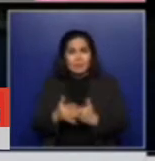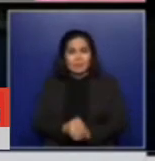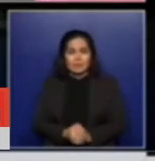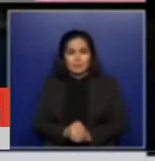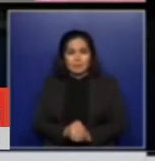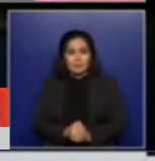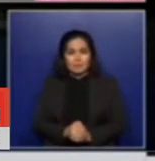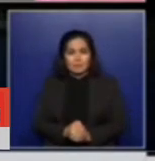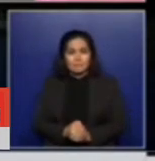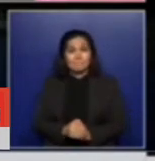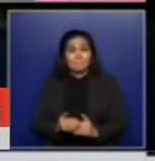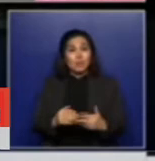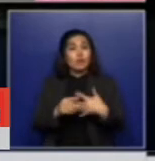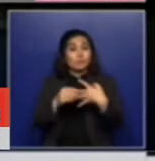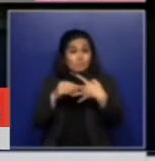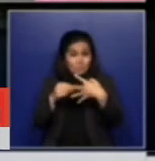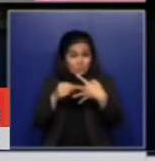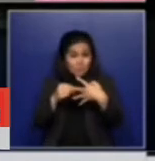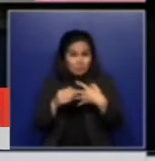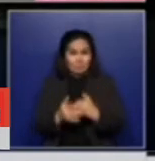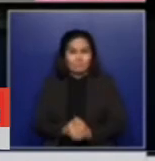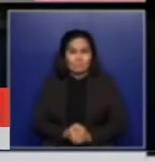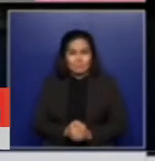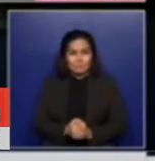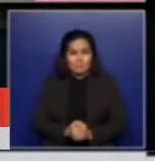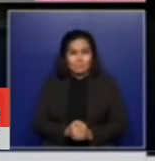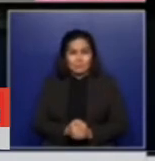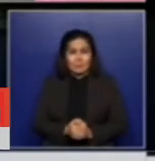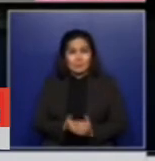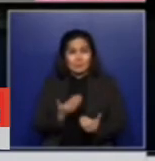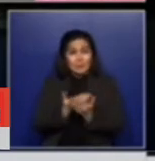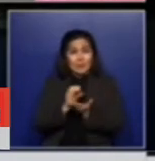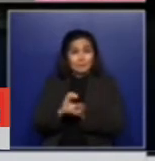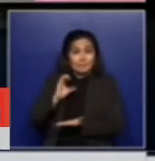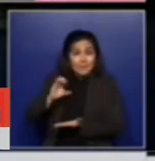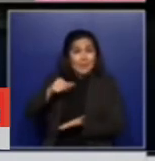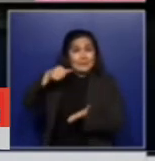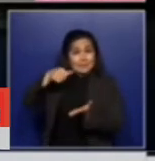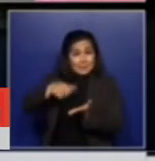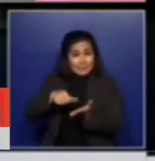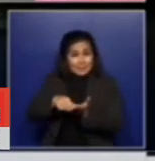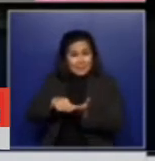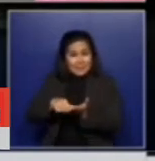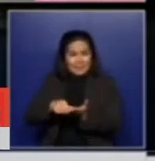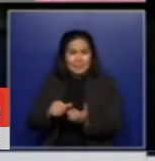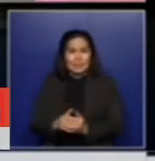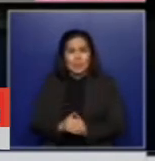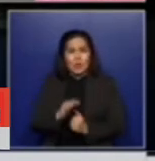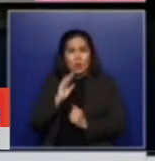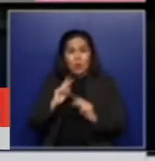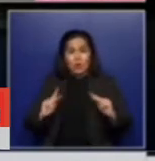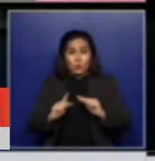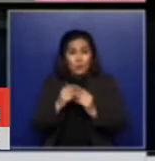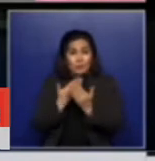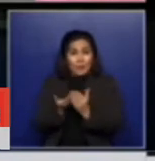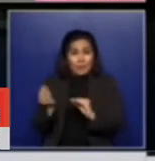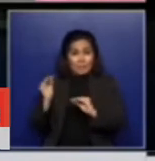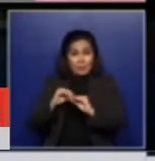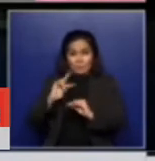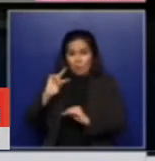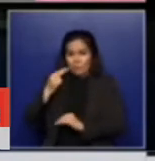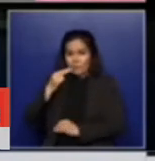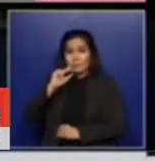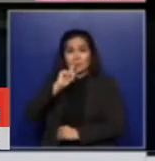ได้ข้อที่2ครับอันนี้เข้าใจได้สำนักบริหารหนี้สาธารณะกระทรวงการคลังเพิ่มขึ้น 21,000 ล้านบาทเศษน